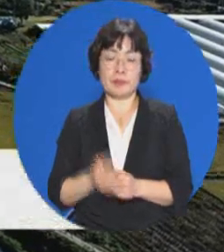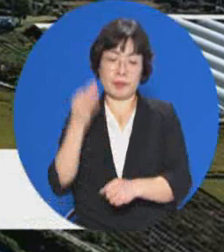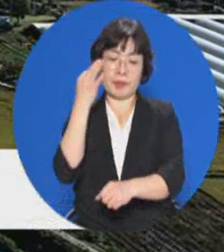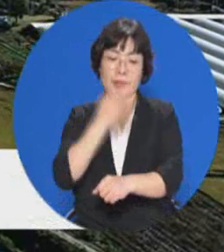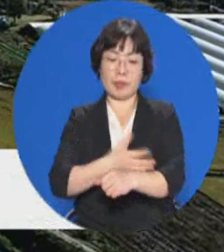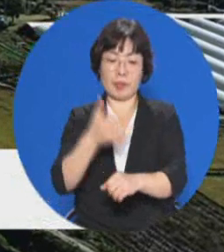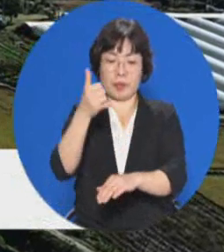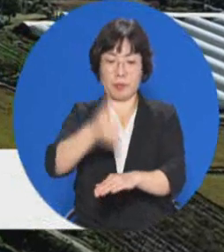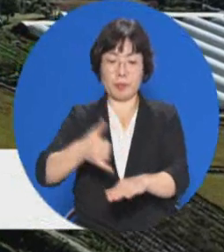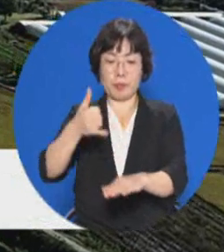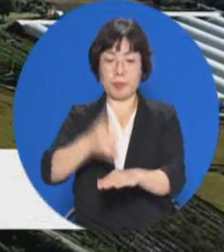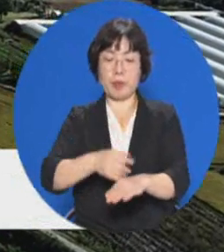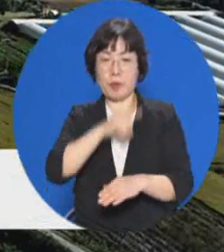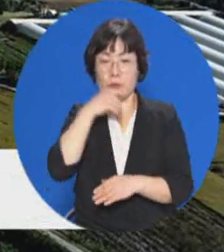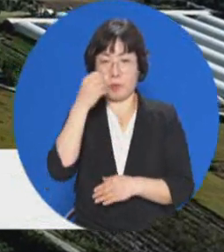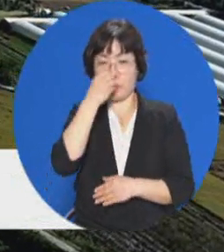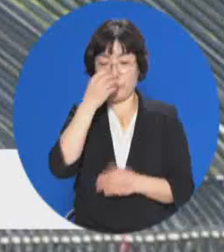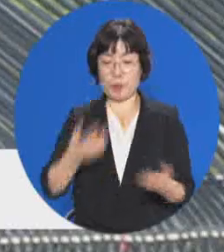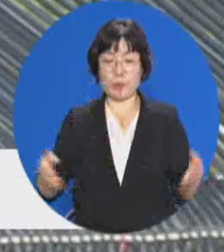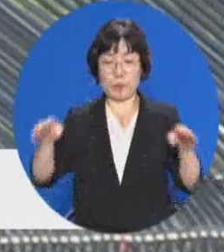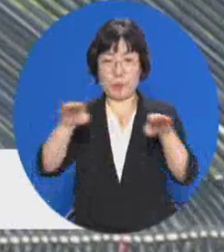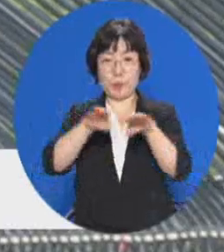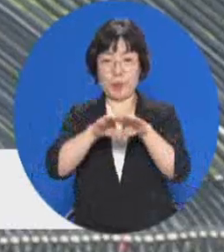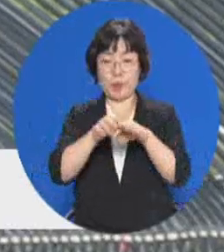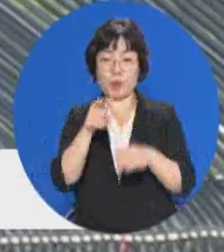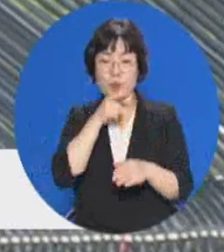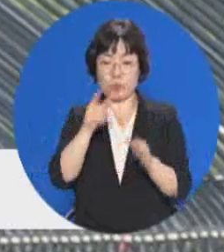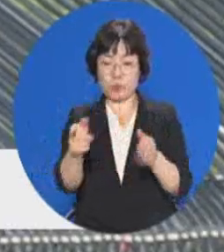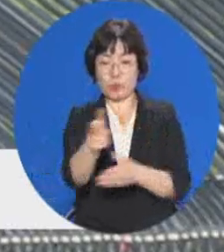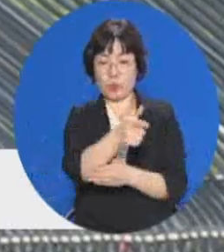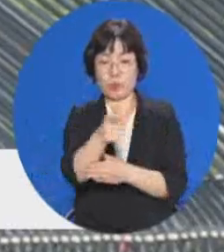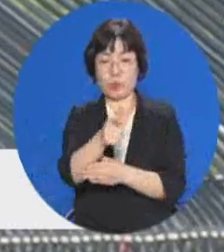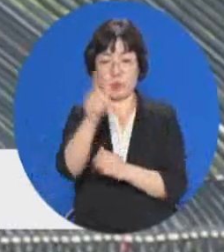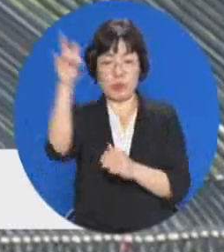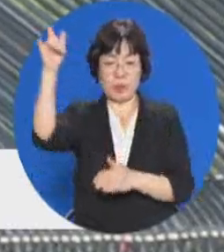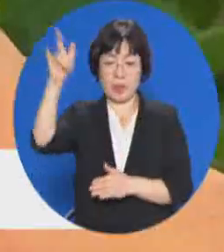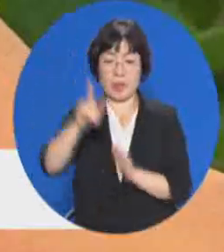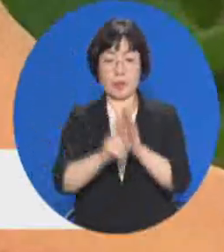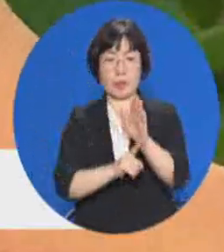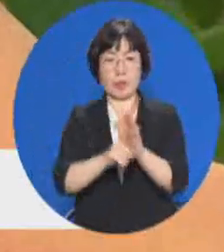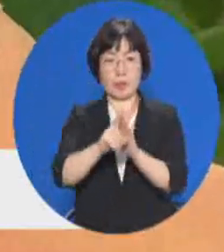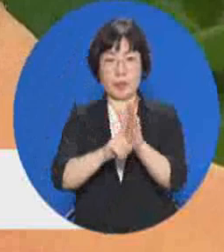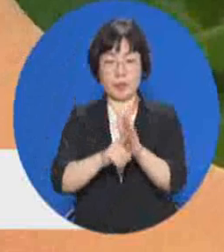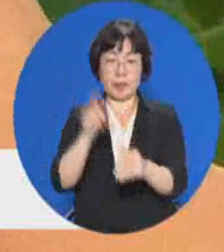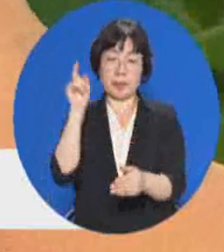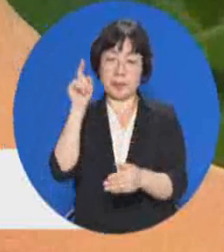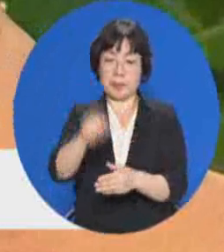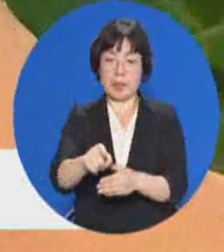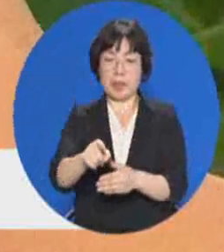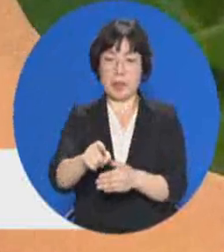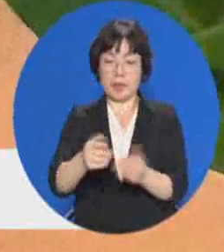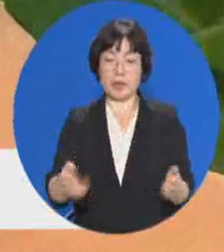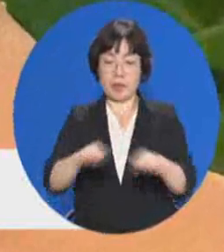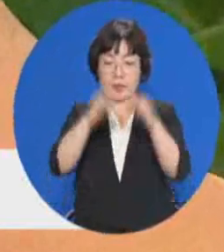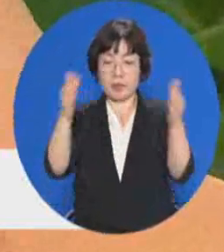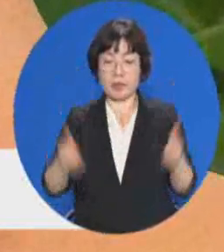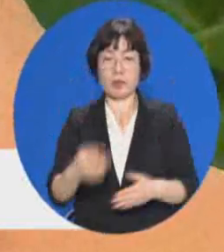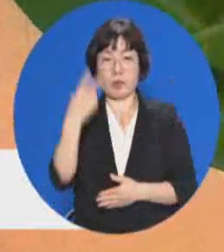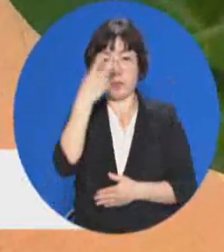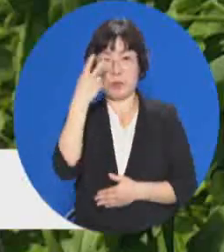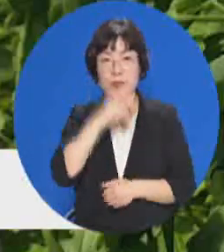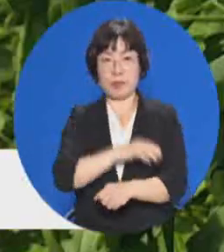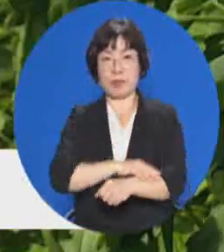스마트팜을 적용한 토마토 시설하우스. 물 공급부터 일조량 조절까지 클릭 한 번으로 시설을 관리하고